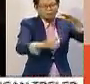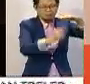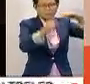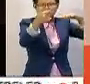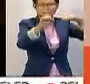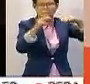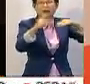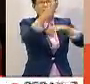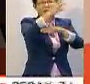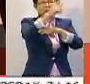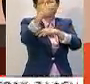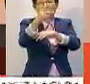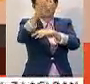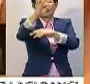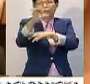seramai